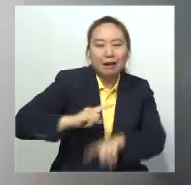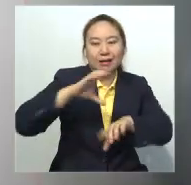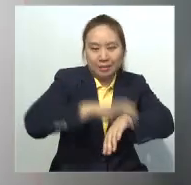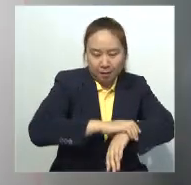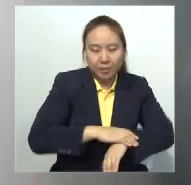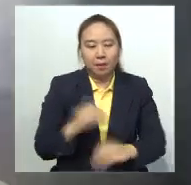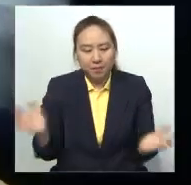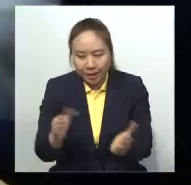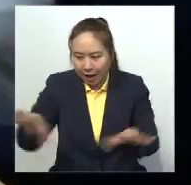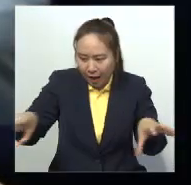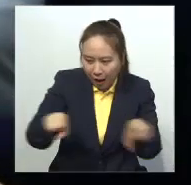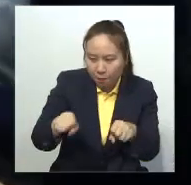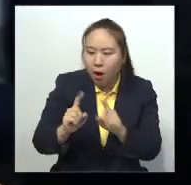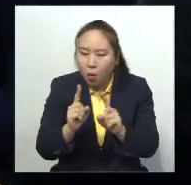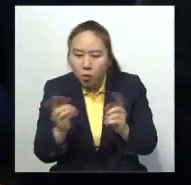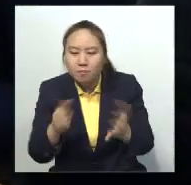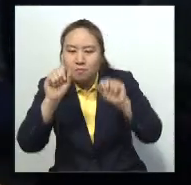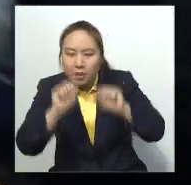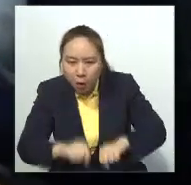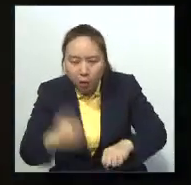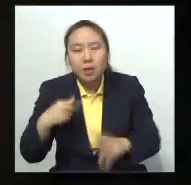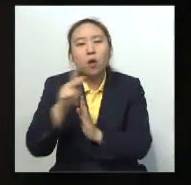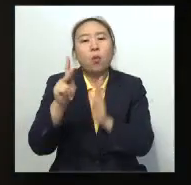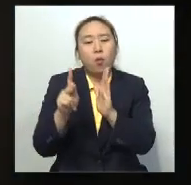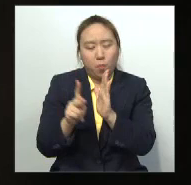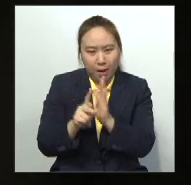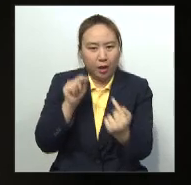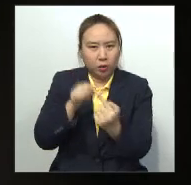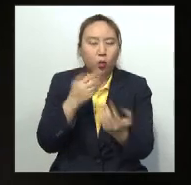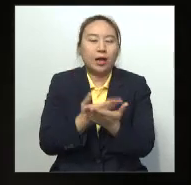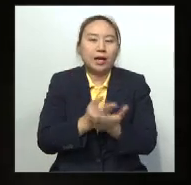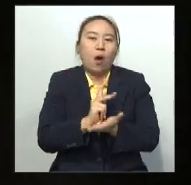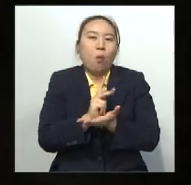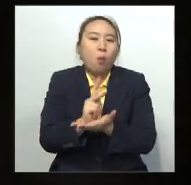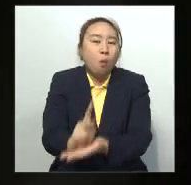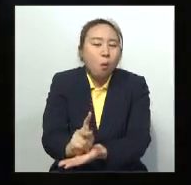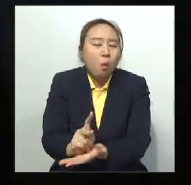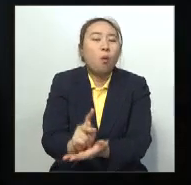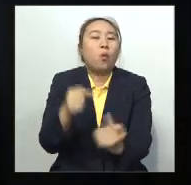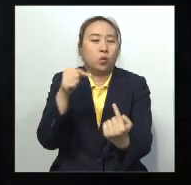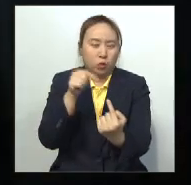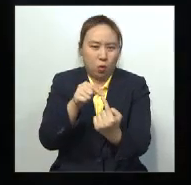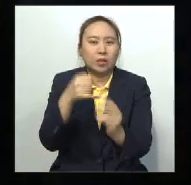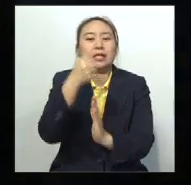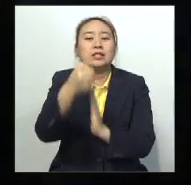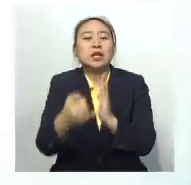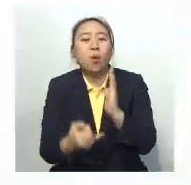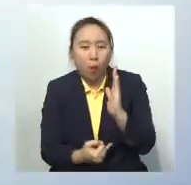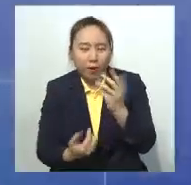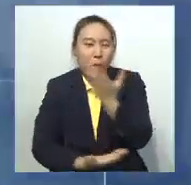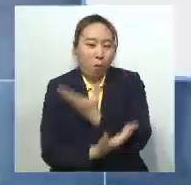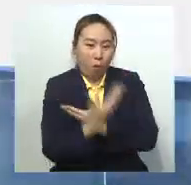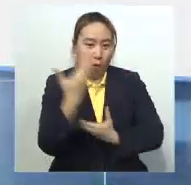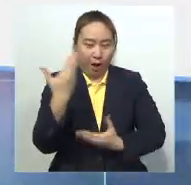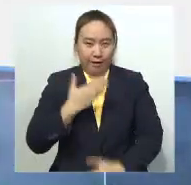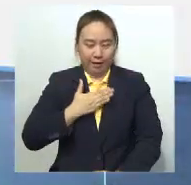อมหนี้พร้อมกับออกกฎหมายประกอบธุรกิจสินเชื่อรายย่อยระดับจังหวัดภายใต้การกำกับหรือพิกโกไฟแนนซ์เพื่อเปิดโอกาสให้เจ้าหนี้น